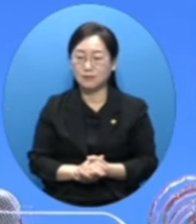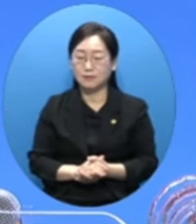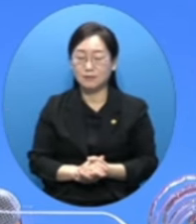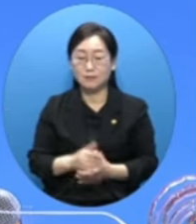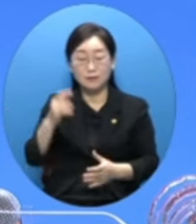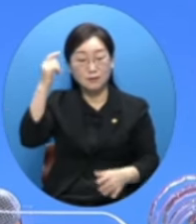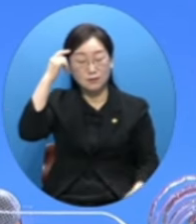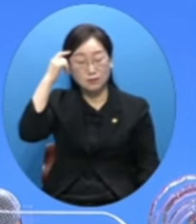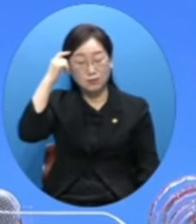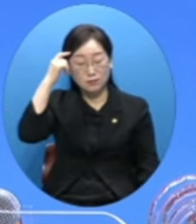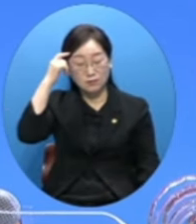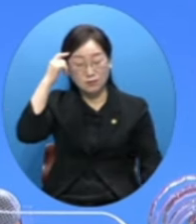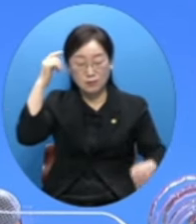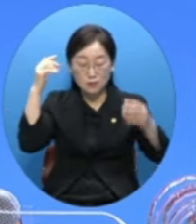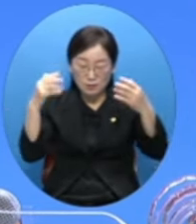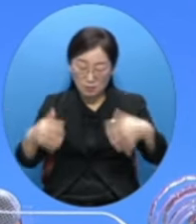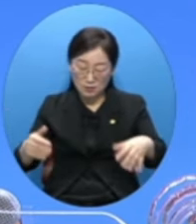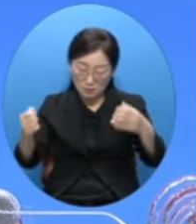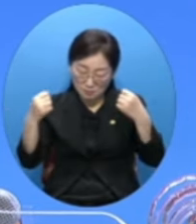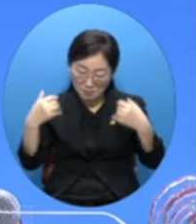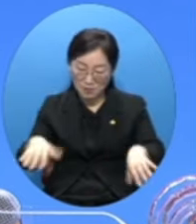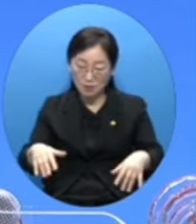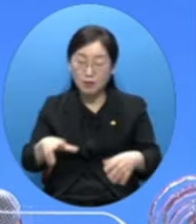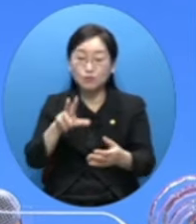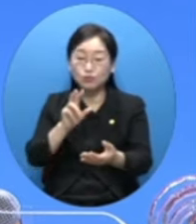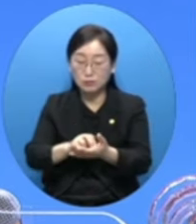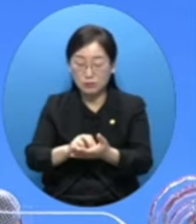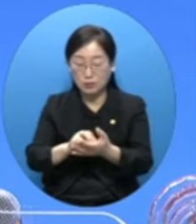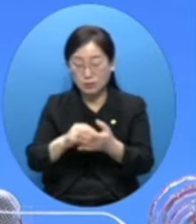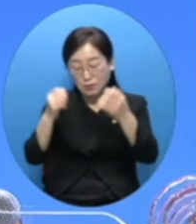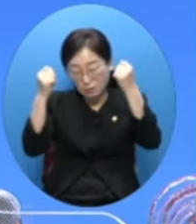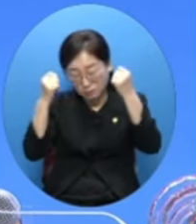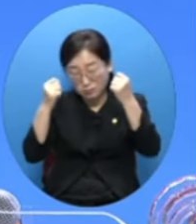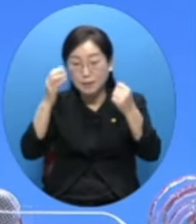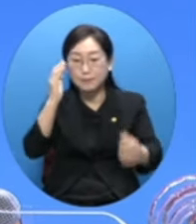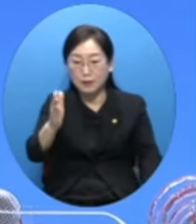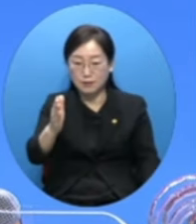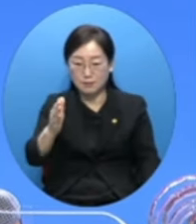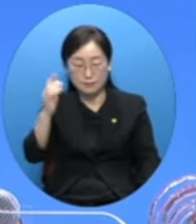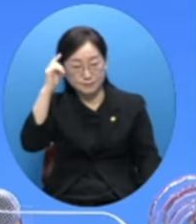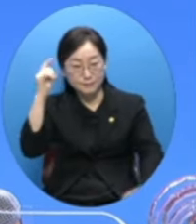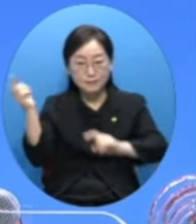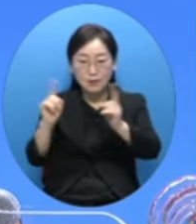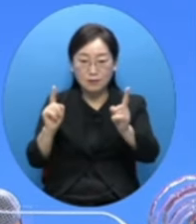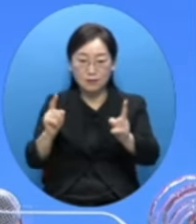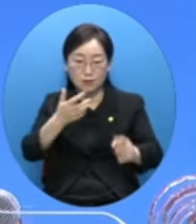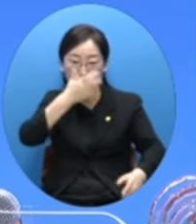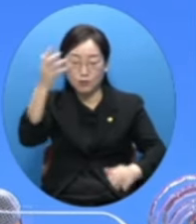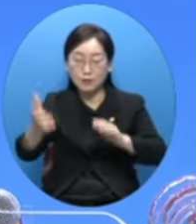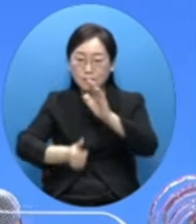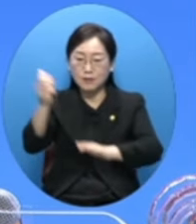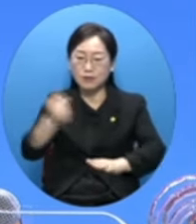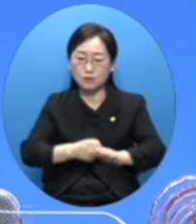정의적인 무기력감에서 문제 속에서 머물러 있지 말고 일어나서 꿈과 힘을 갖고 믿음으로